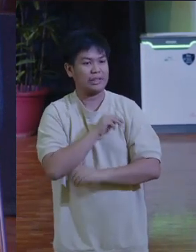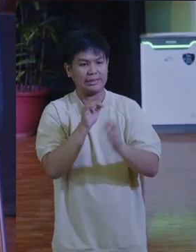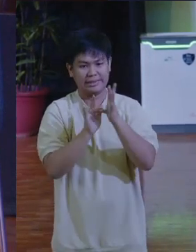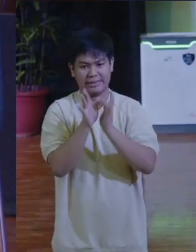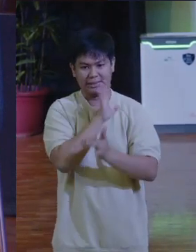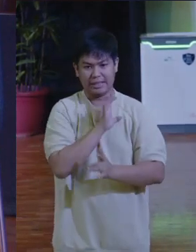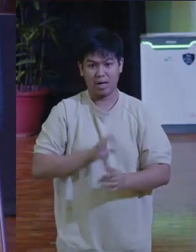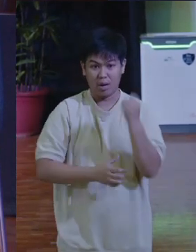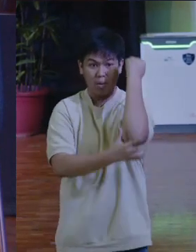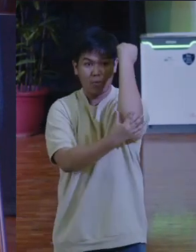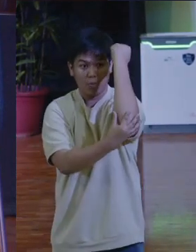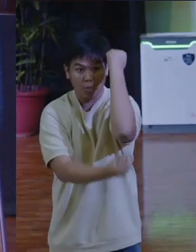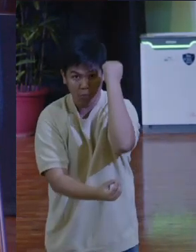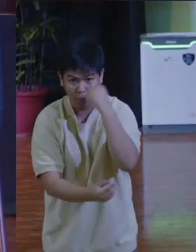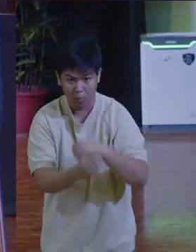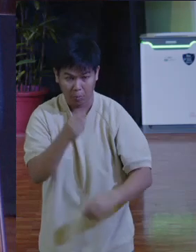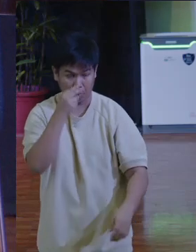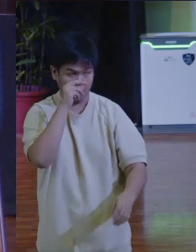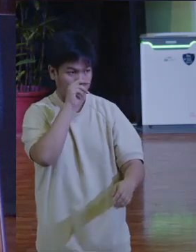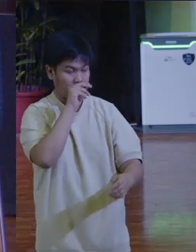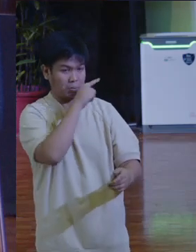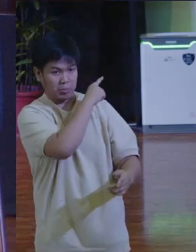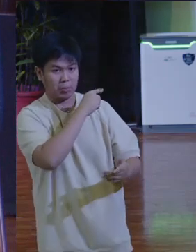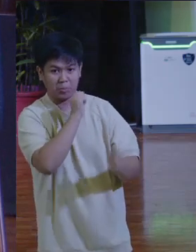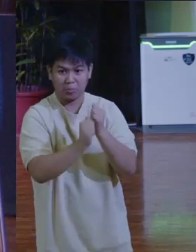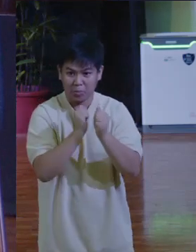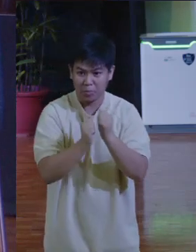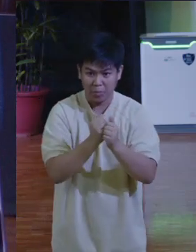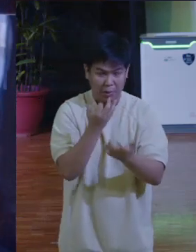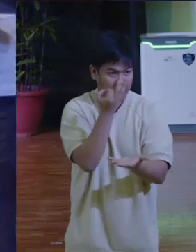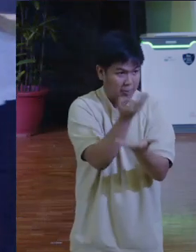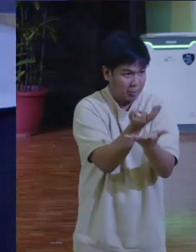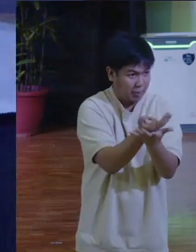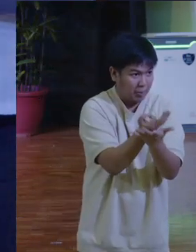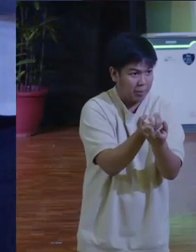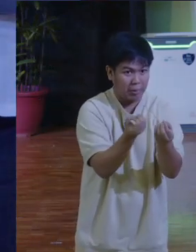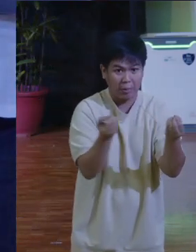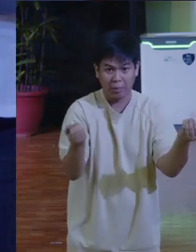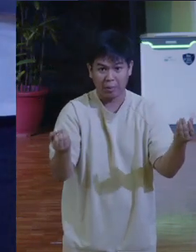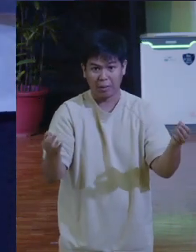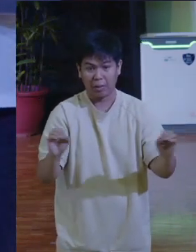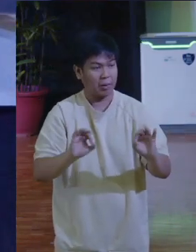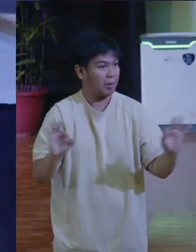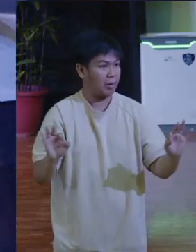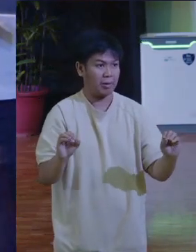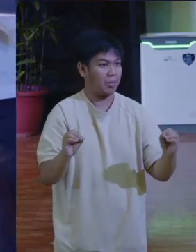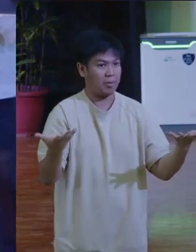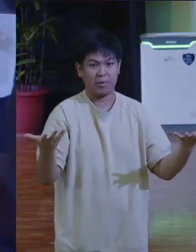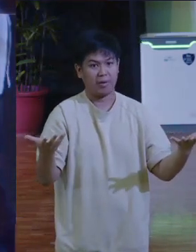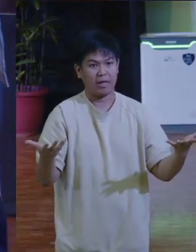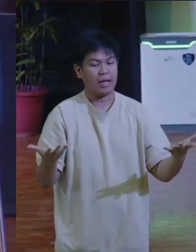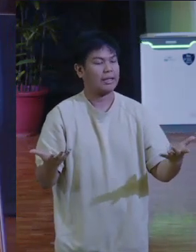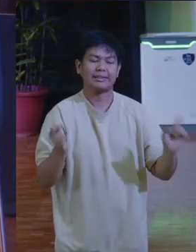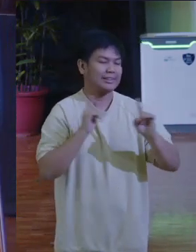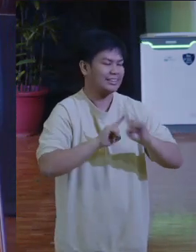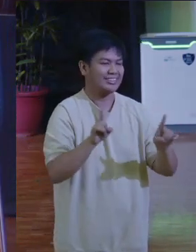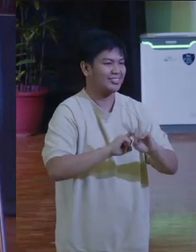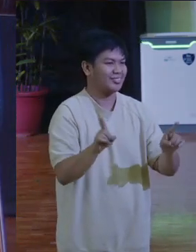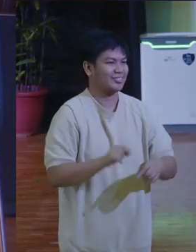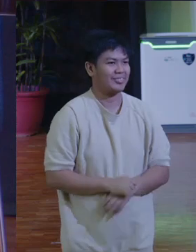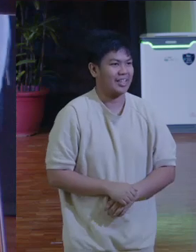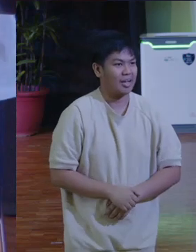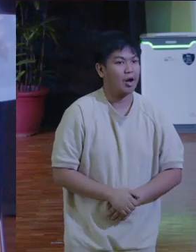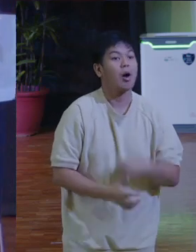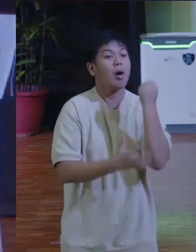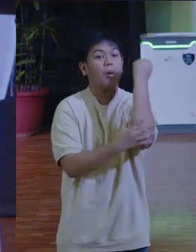salita pong poor dito ay afflicted kaya maganda po sa Tagalog no? Kasi sa English, poor ay